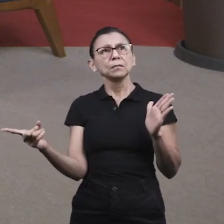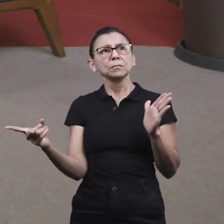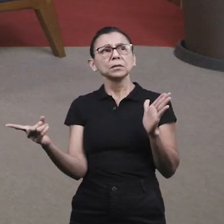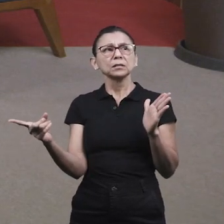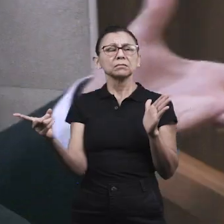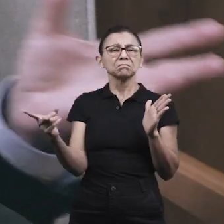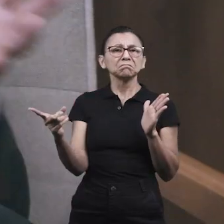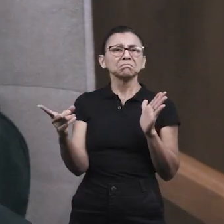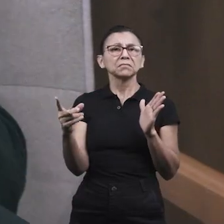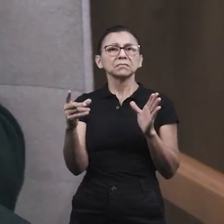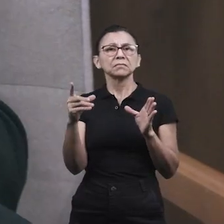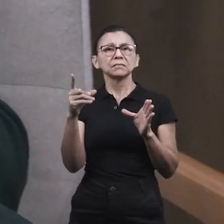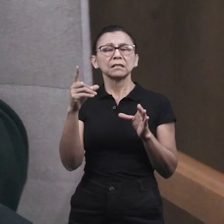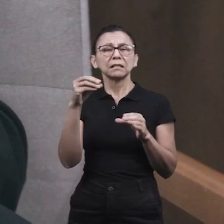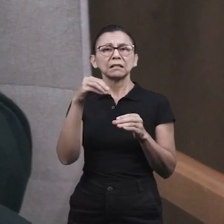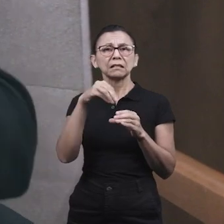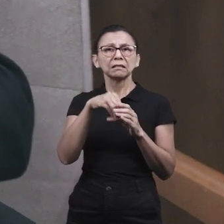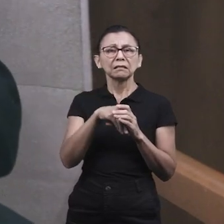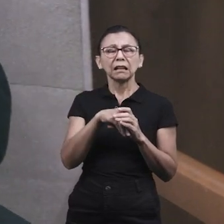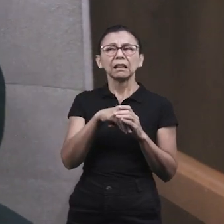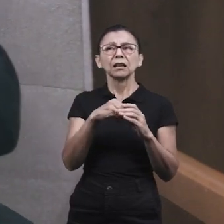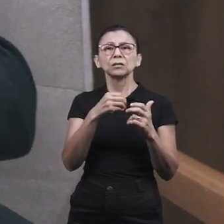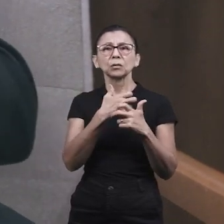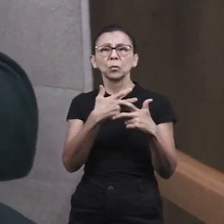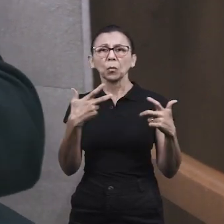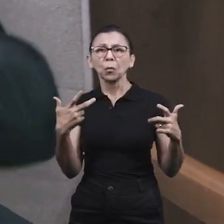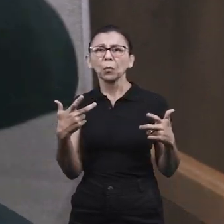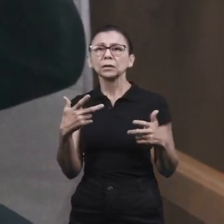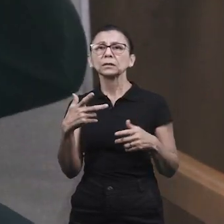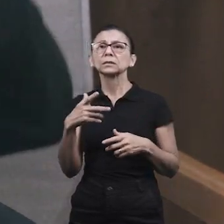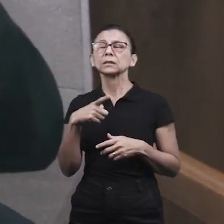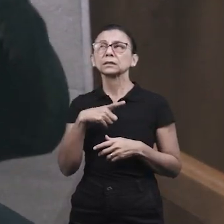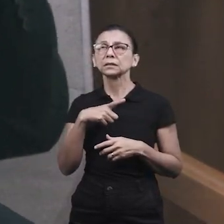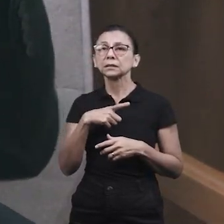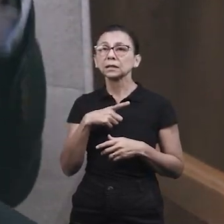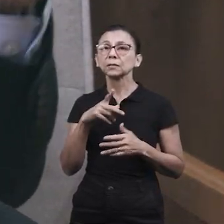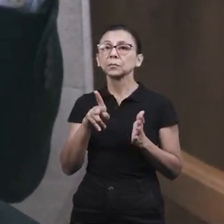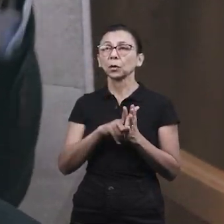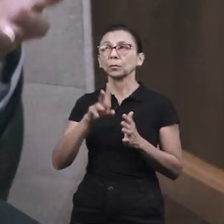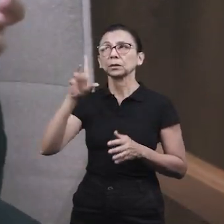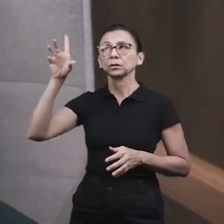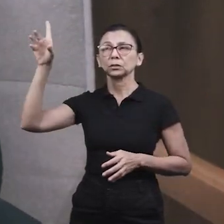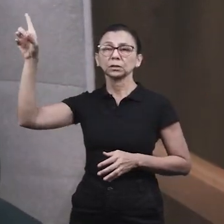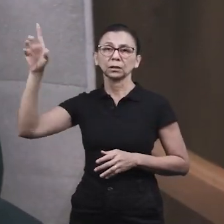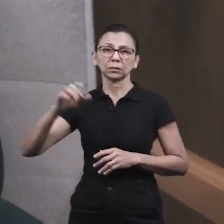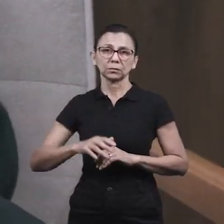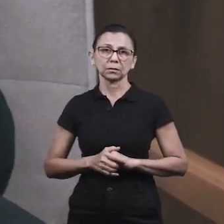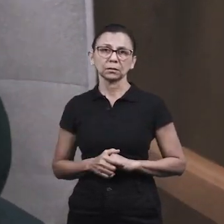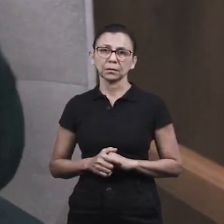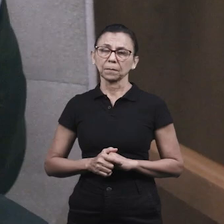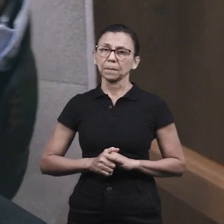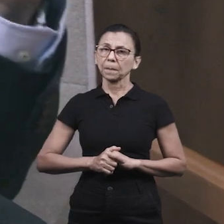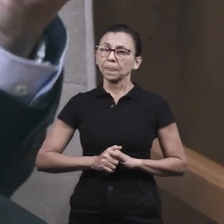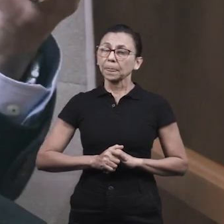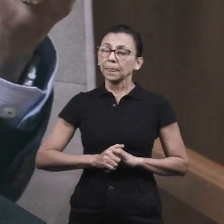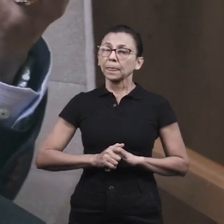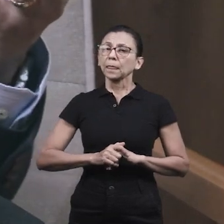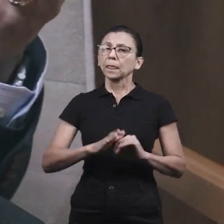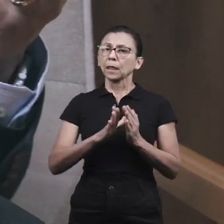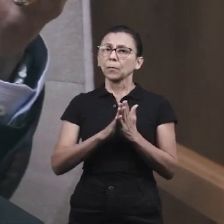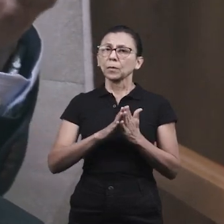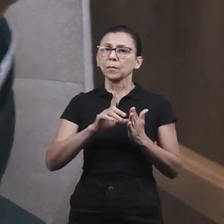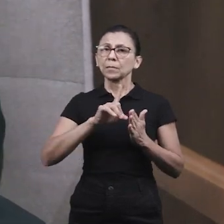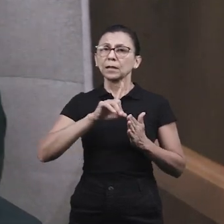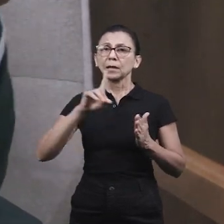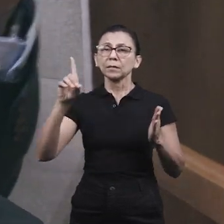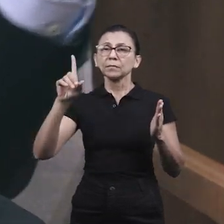vérité, quelques-uns disent, la Bible contient la parole de Dieu ou apporte quelque chose